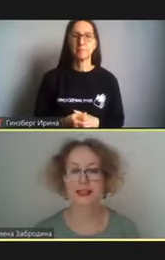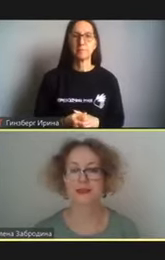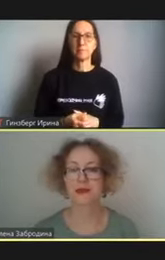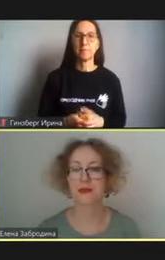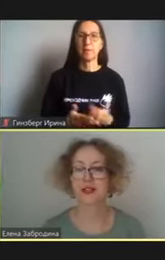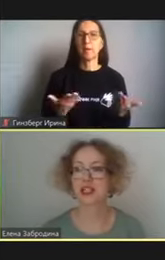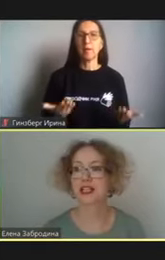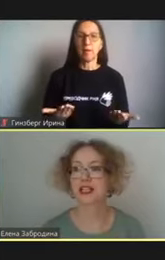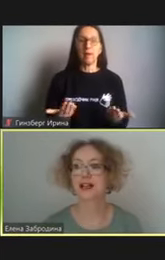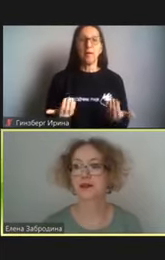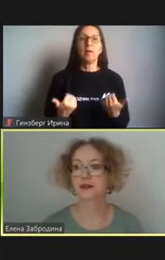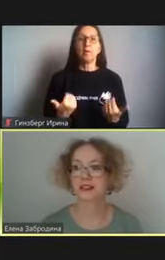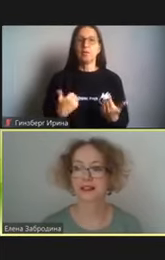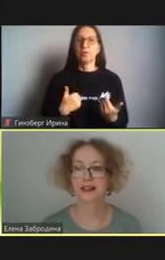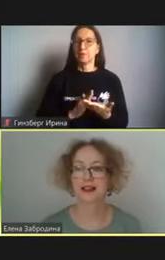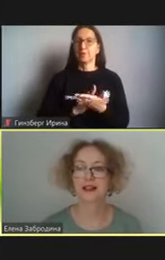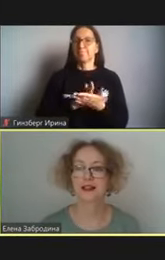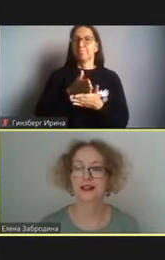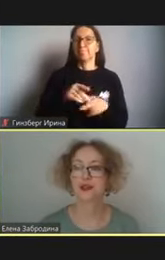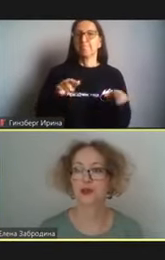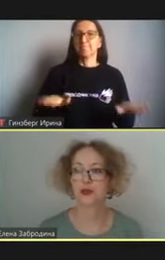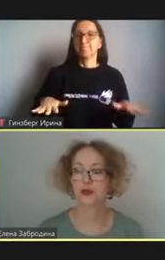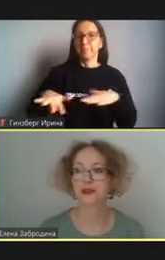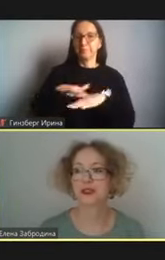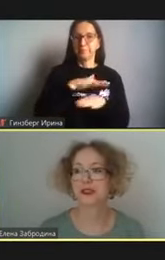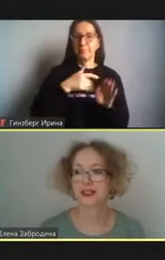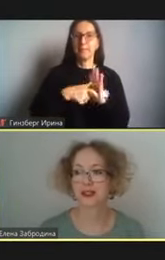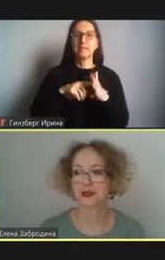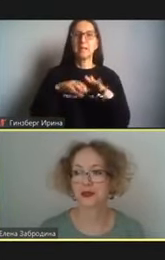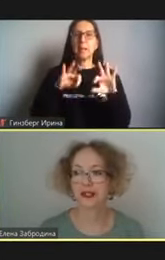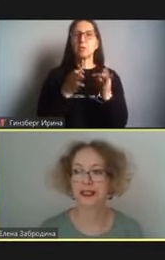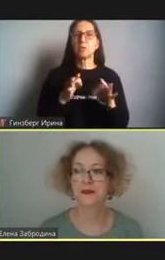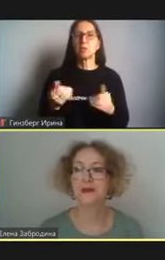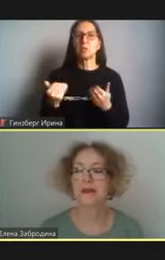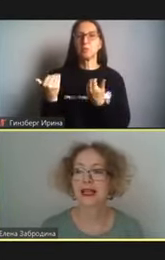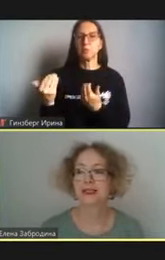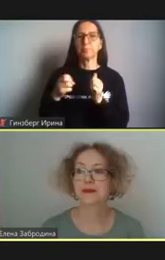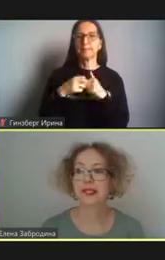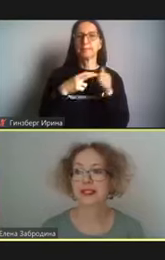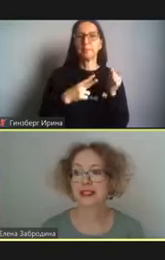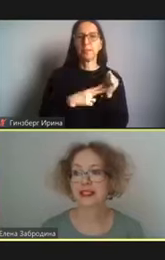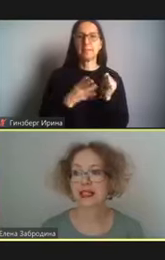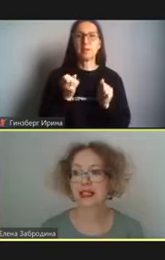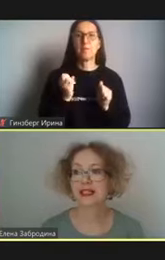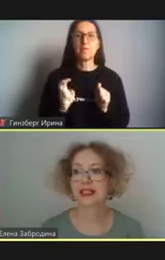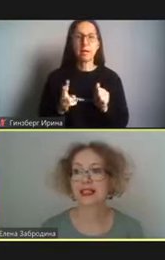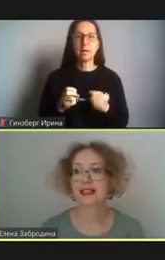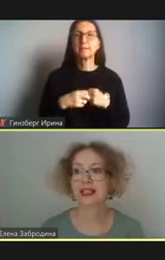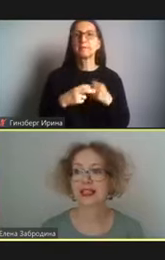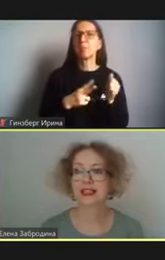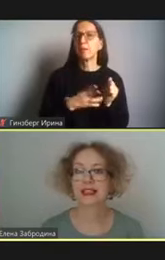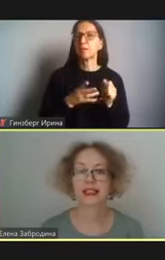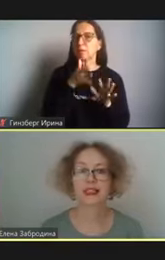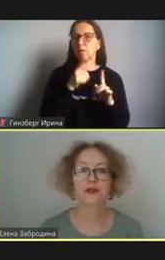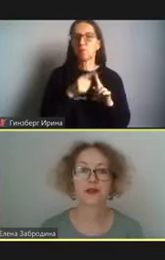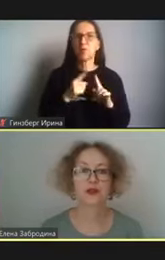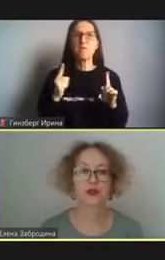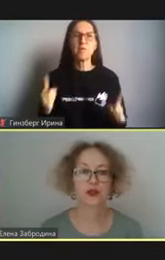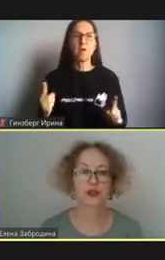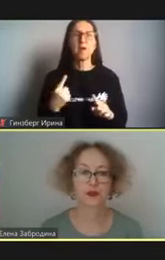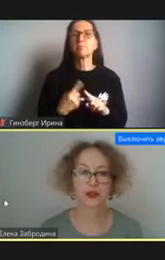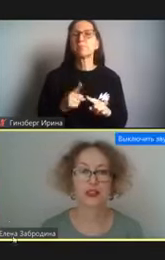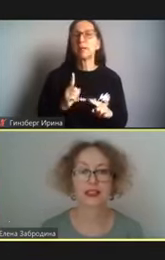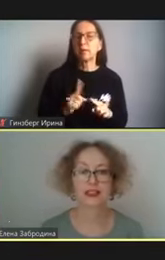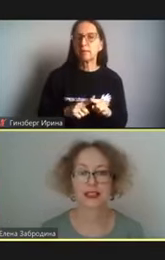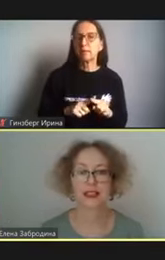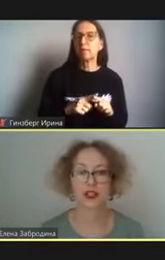Итак, мы с вами вошли в зал искусства 17 века. 17-е столетие – это столетие, когда формируются